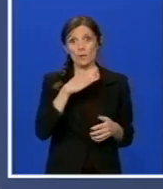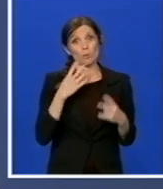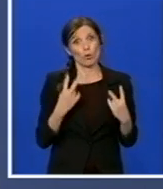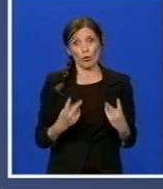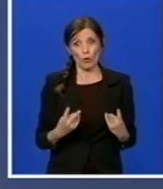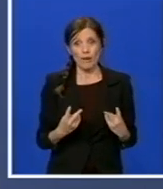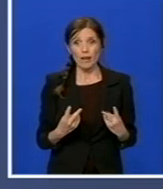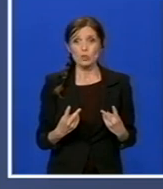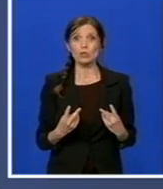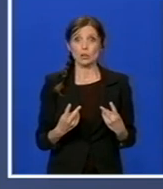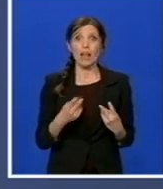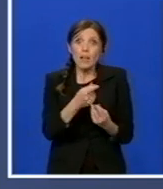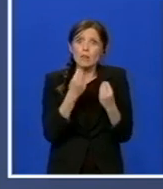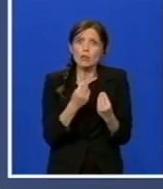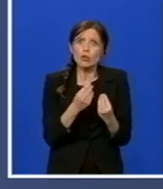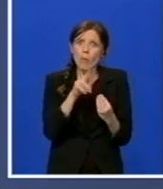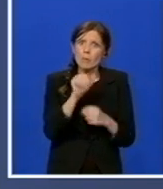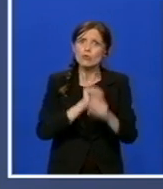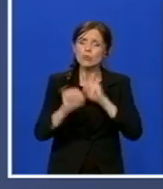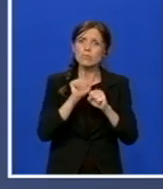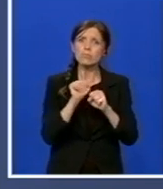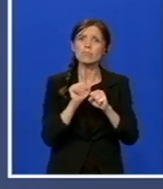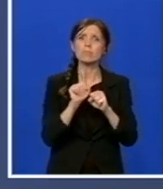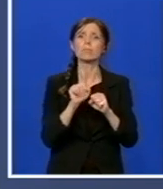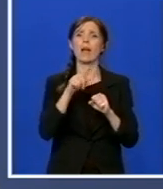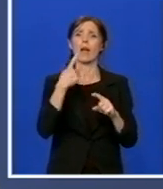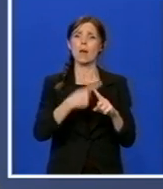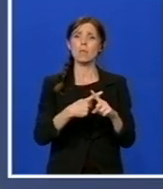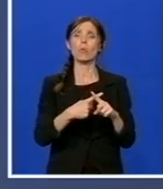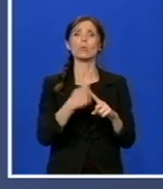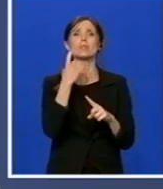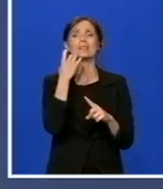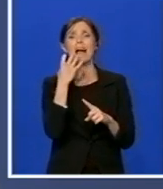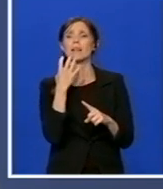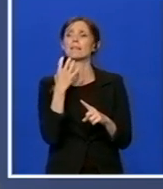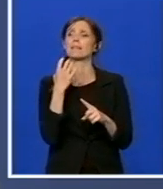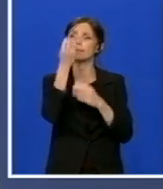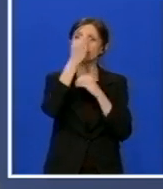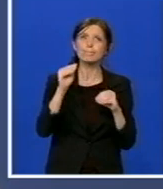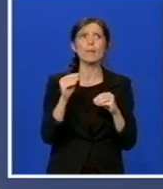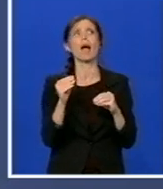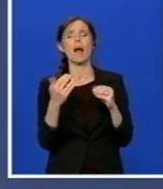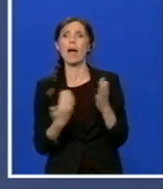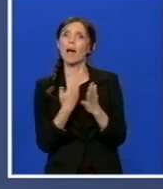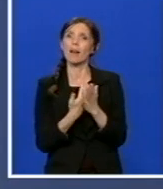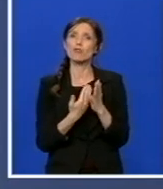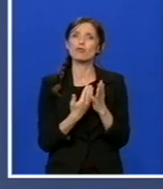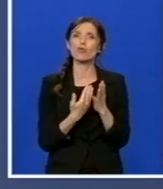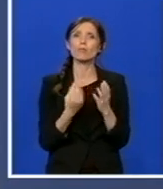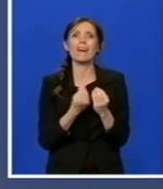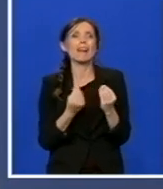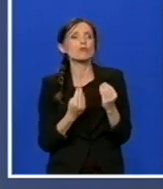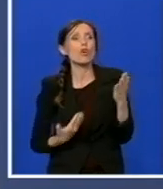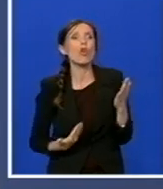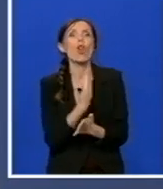značajne i te kako efikasne. I kada se god spominju neke nove mogućnosti za sprovođenje prevencije, praktično